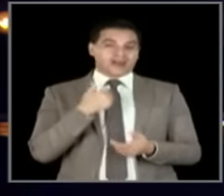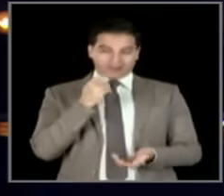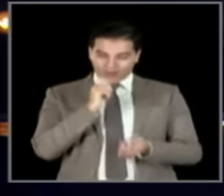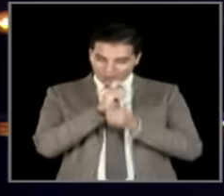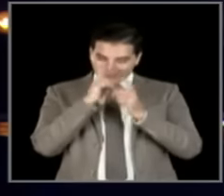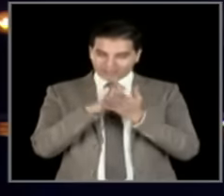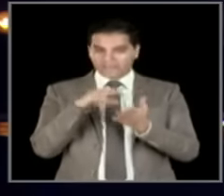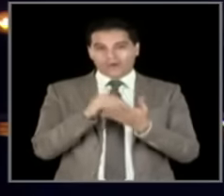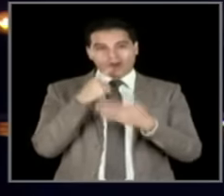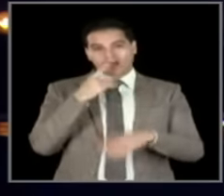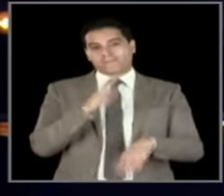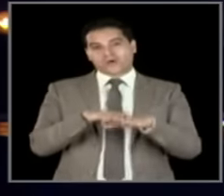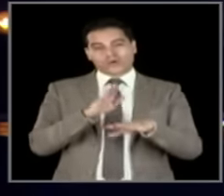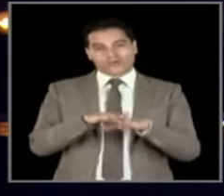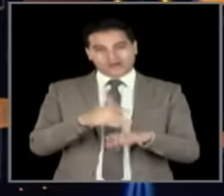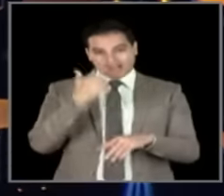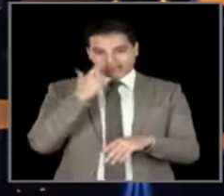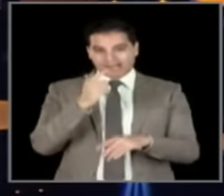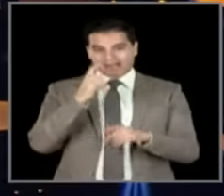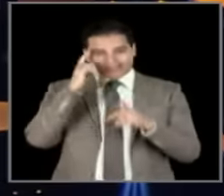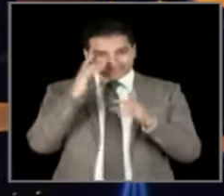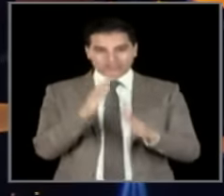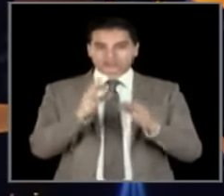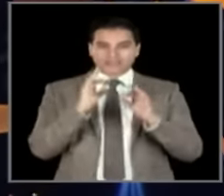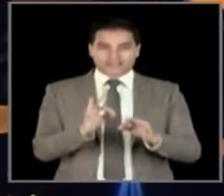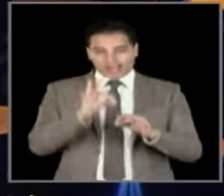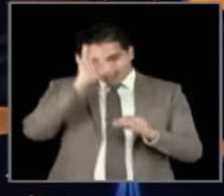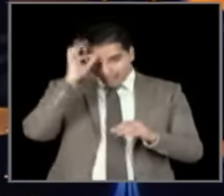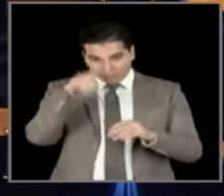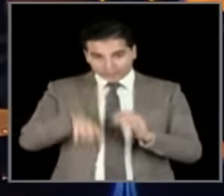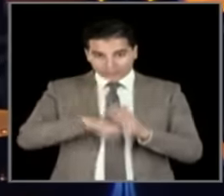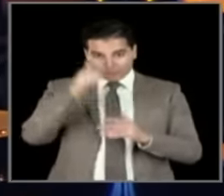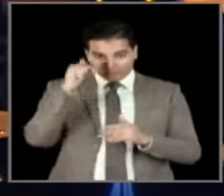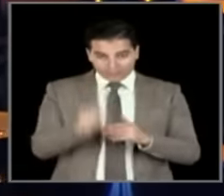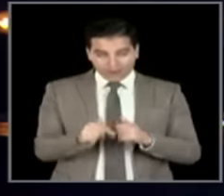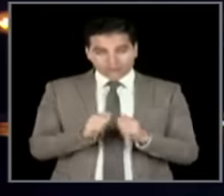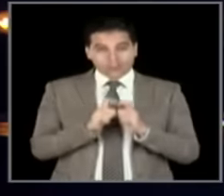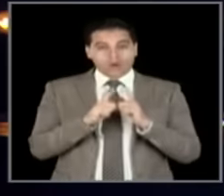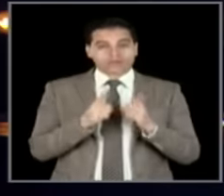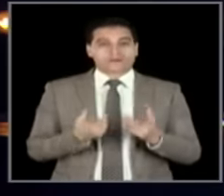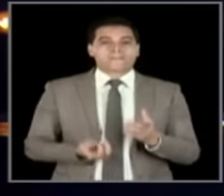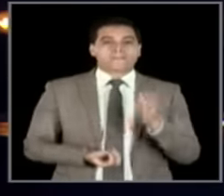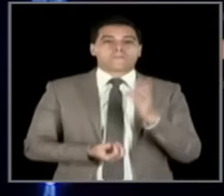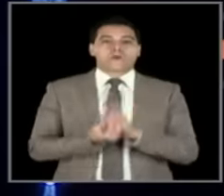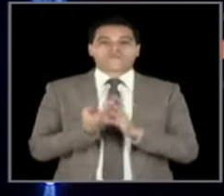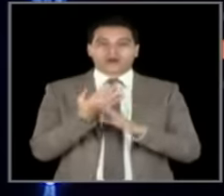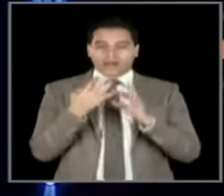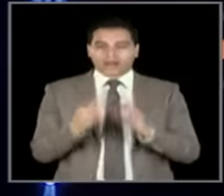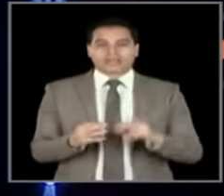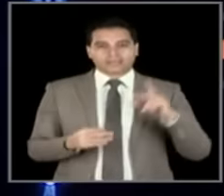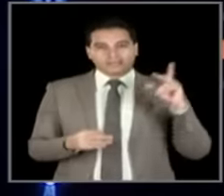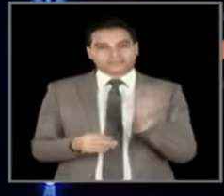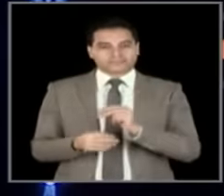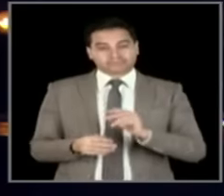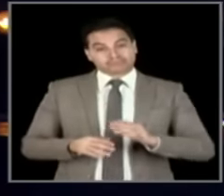بحذركم من بدايه المباراه ركزوا جامد جدا لو كسبتوا النهارده هتبقى مفاجاه من العيار التقيل باذن الله يا